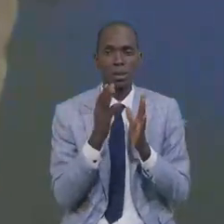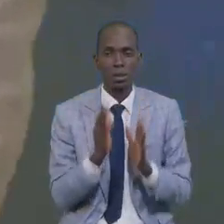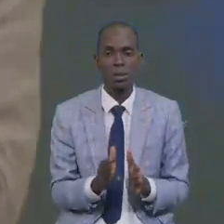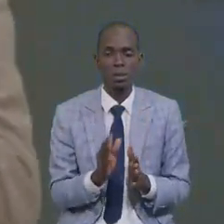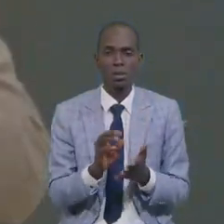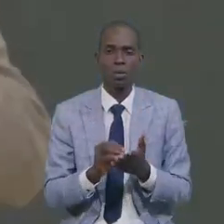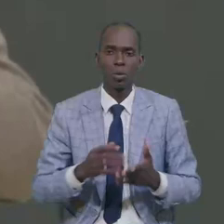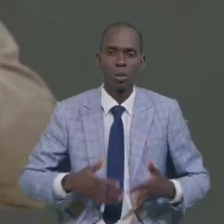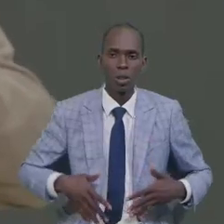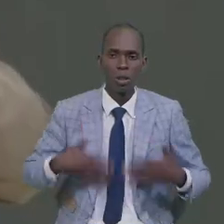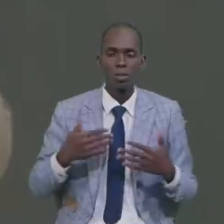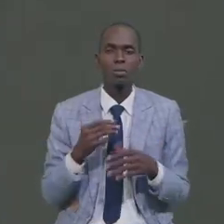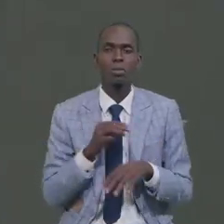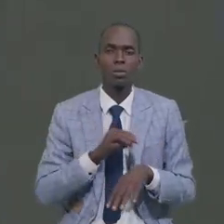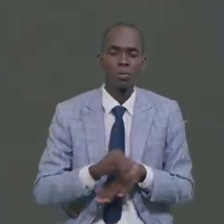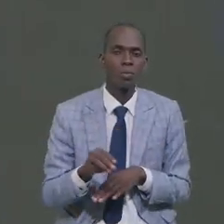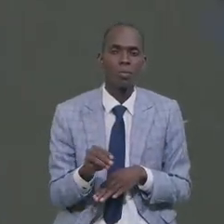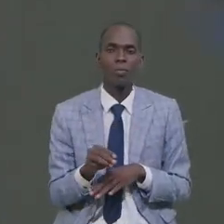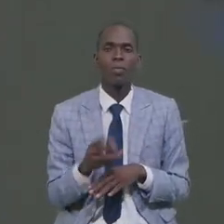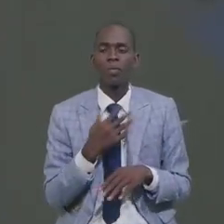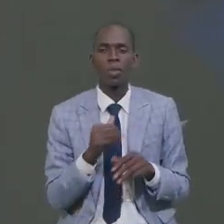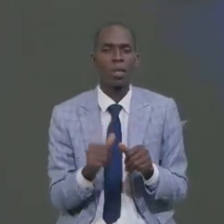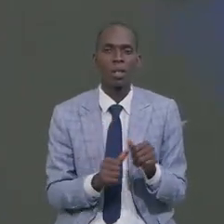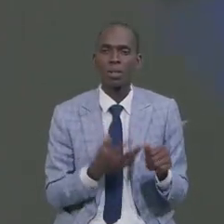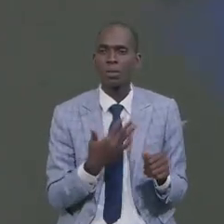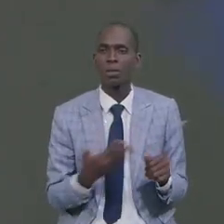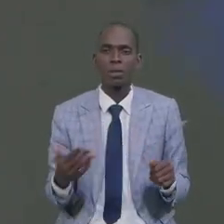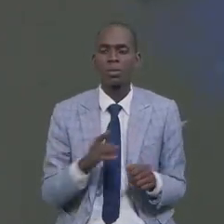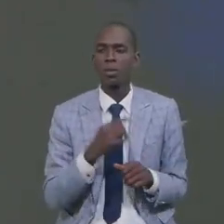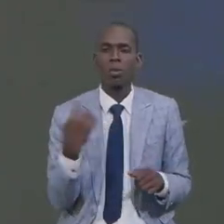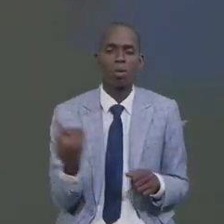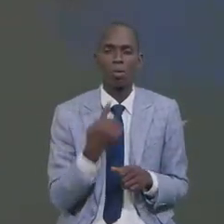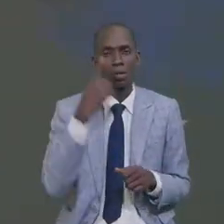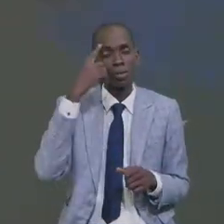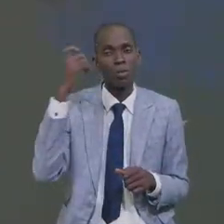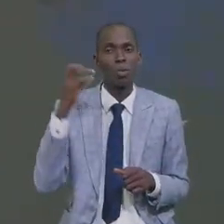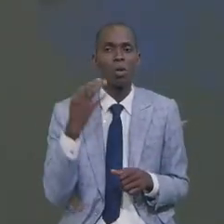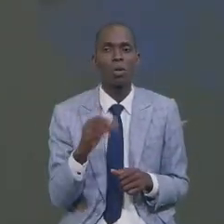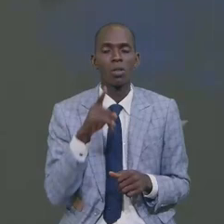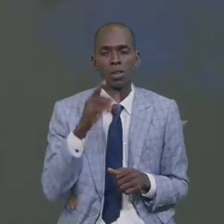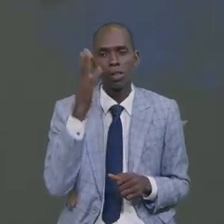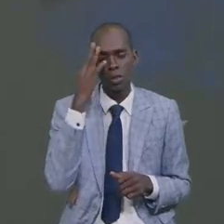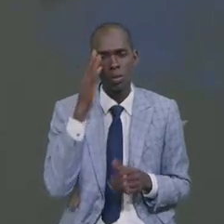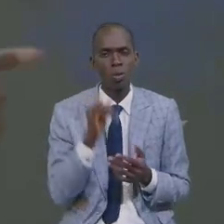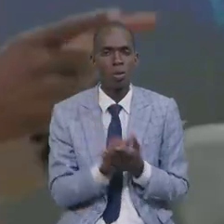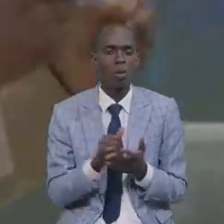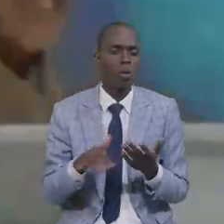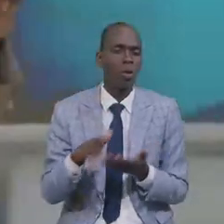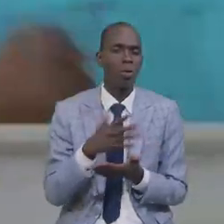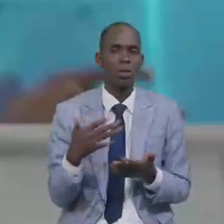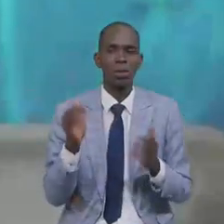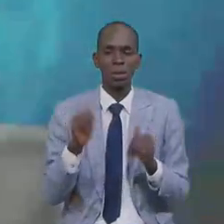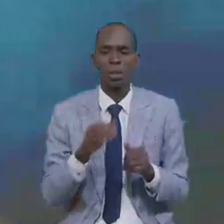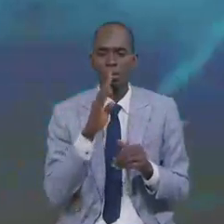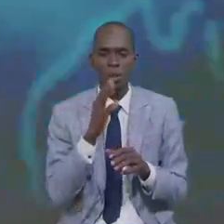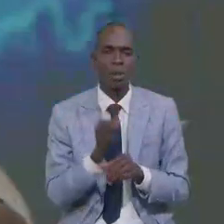sa vie, son ministère, sa passion et tout ce qu'il avait jamais rêvé avoir. Et il savait que ces